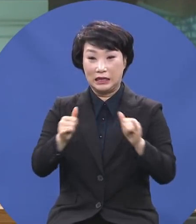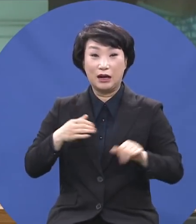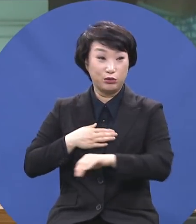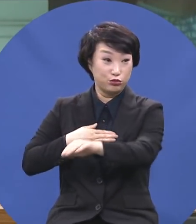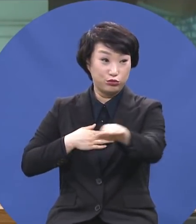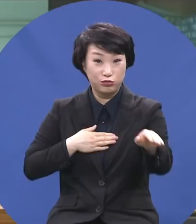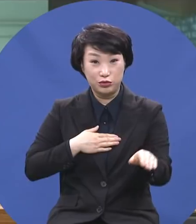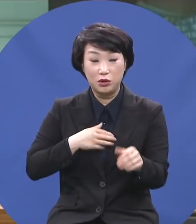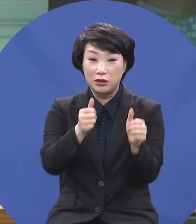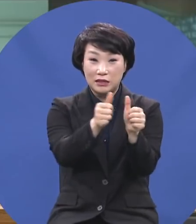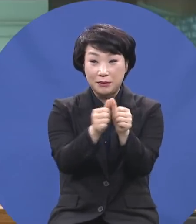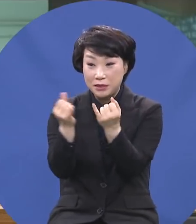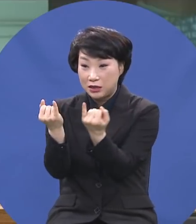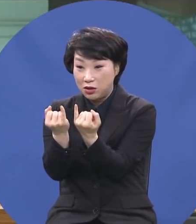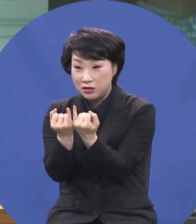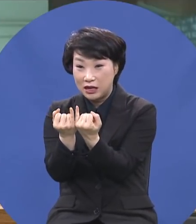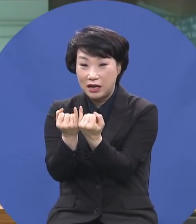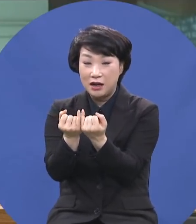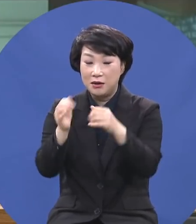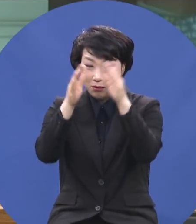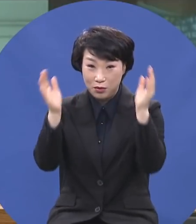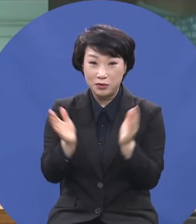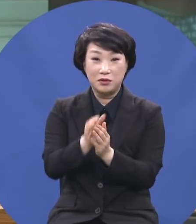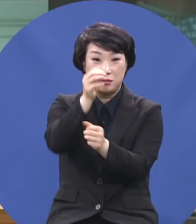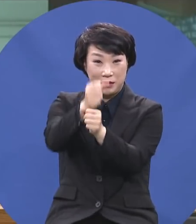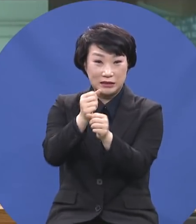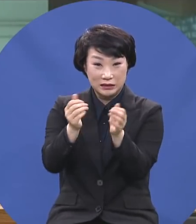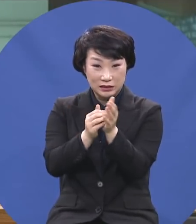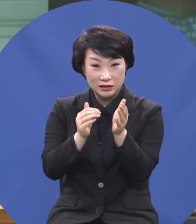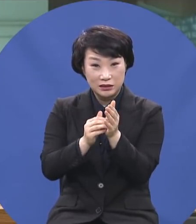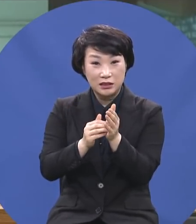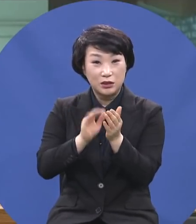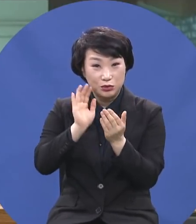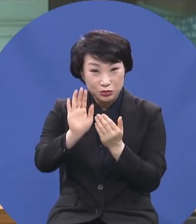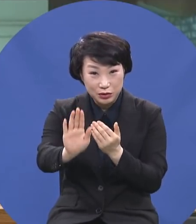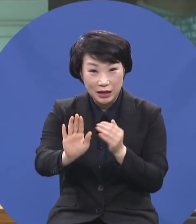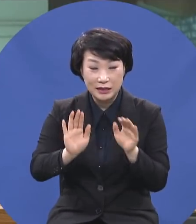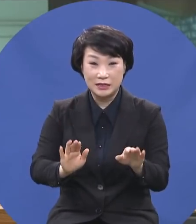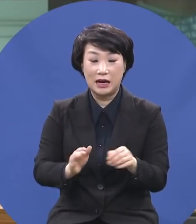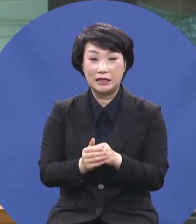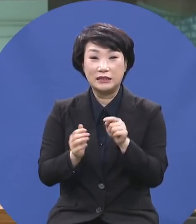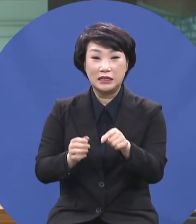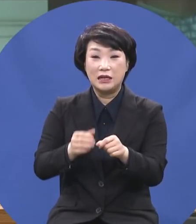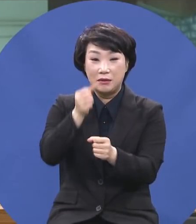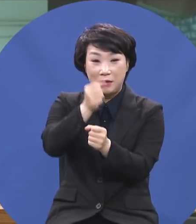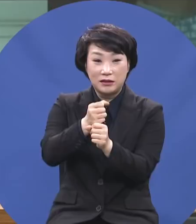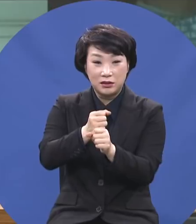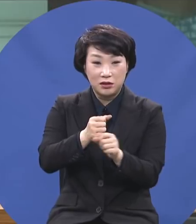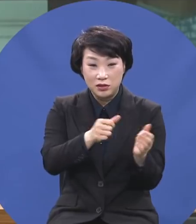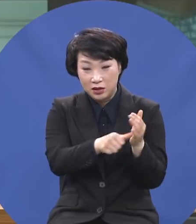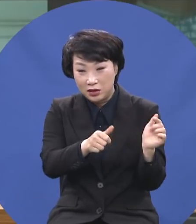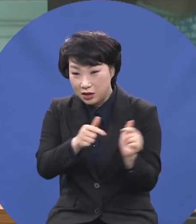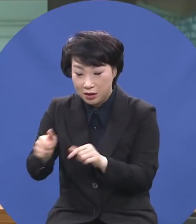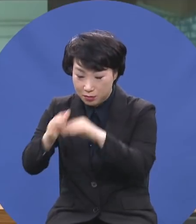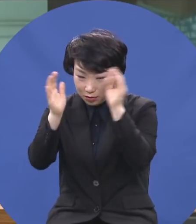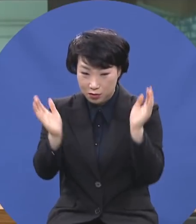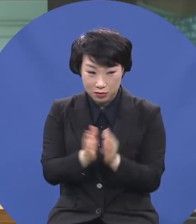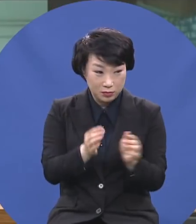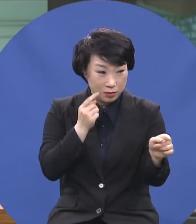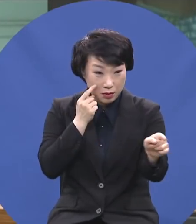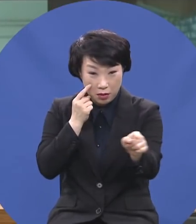인간도 남자와 여자를 다 지으신 다음에 그 지으신 모든 것을